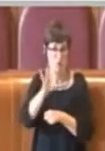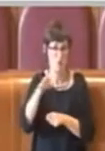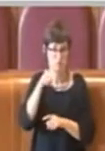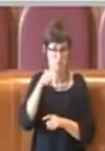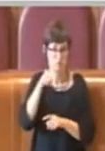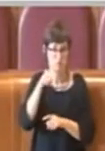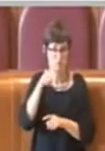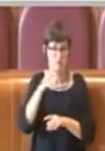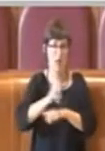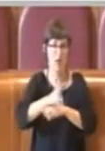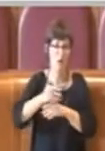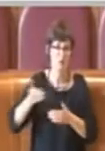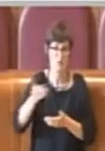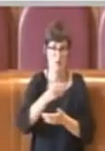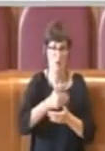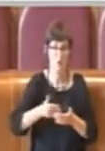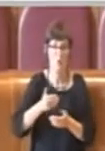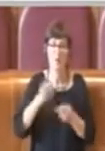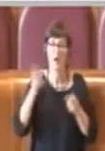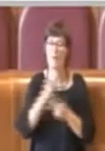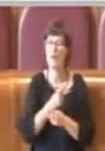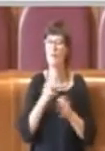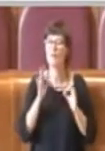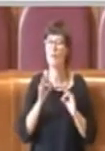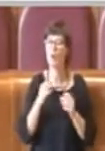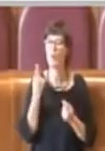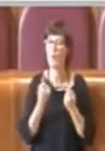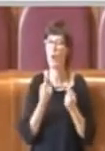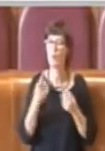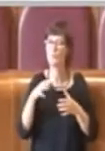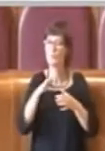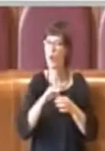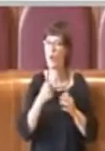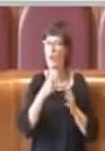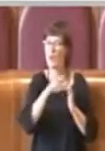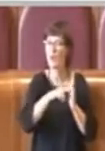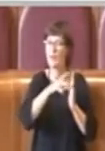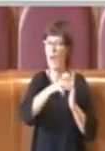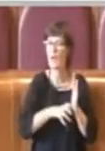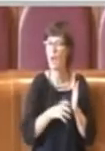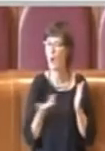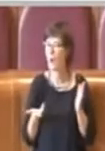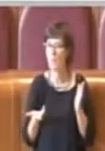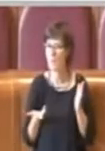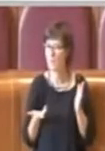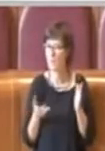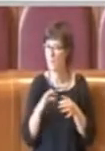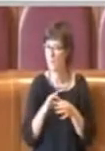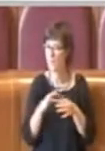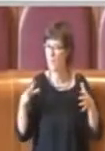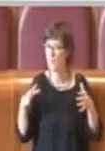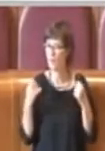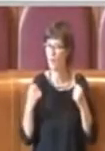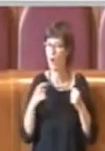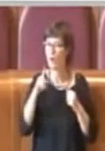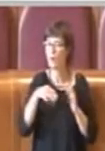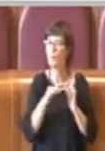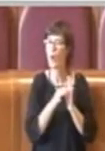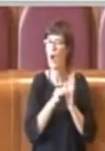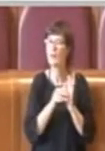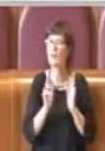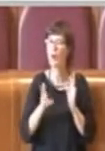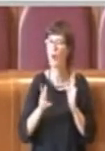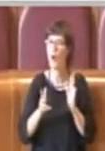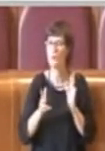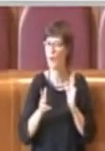non è adatto il regolamento, sicuramente ancora meno adatto è l'articolo 13, auto-organizzazione, che riguarda principalmente